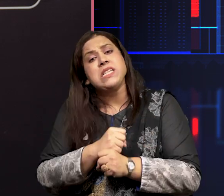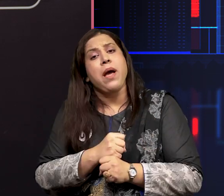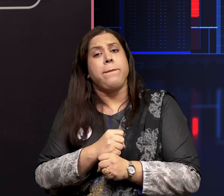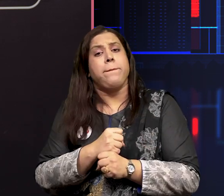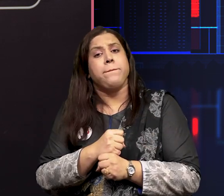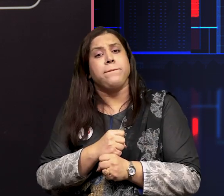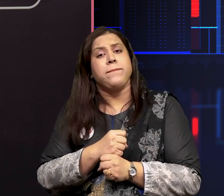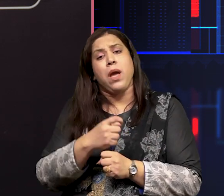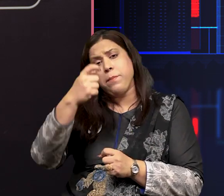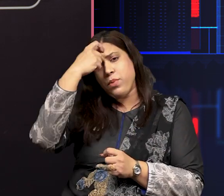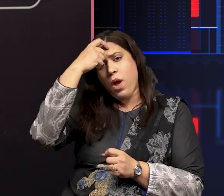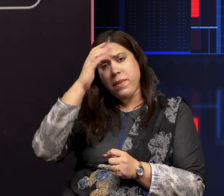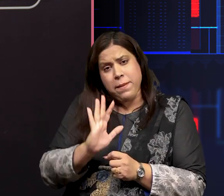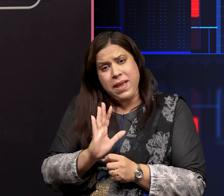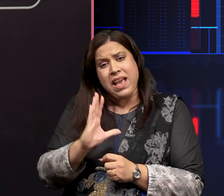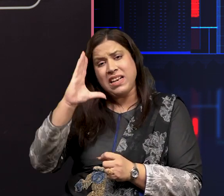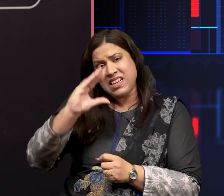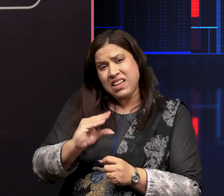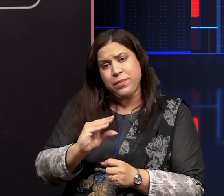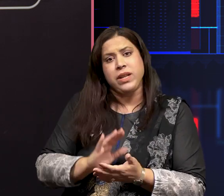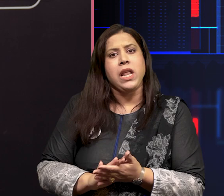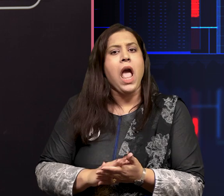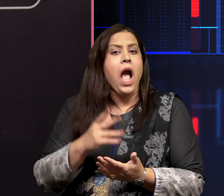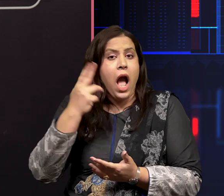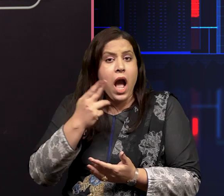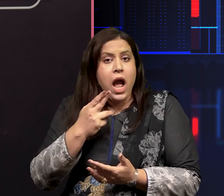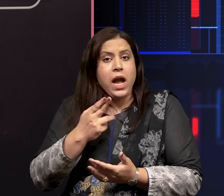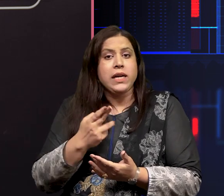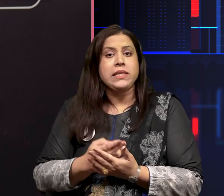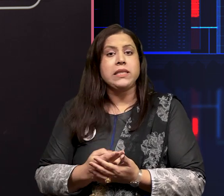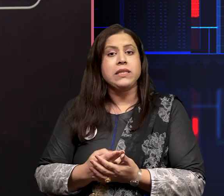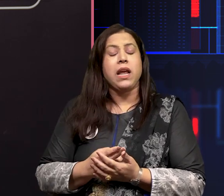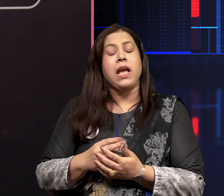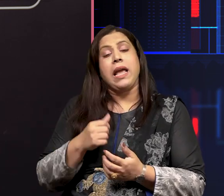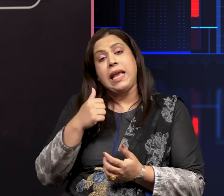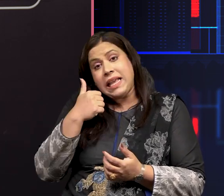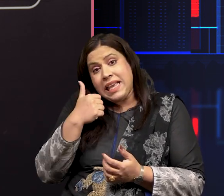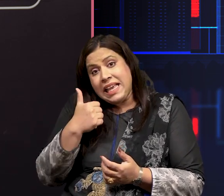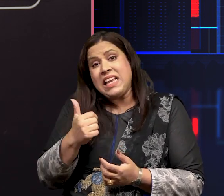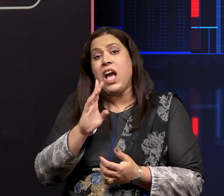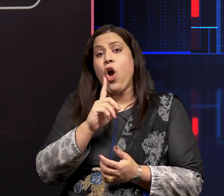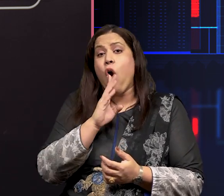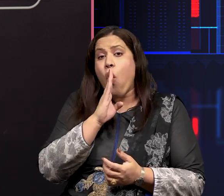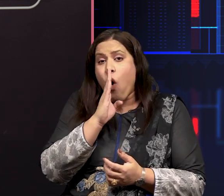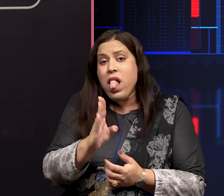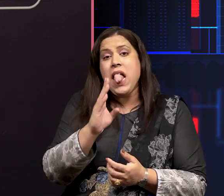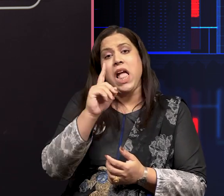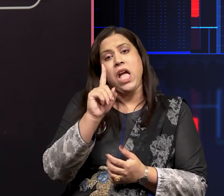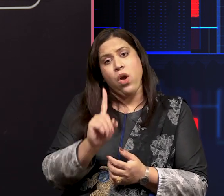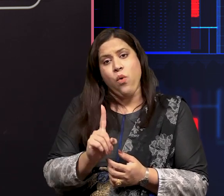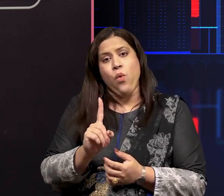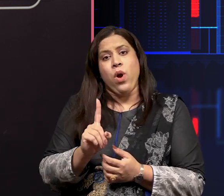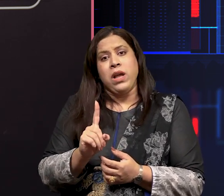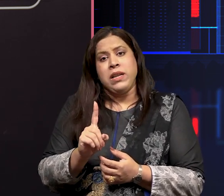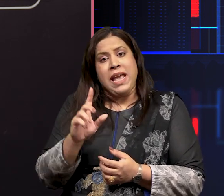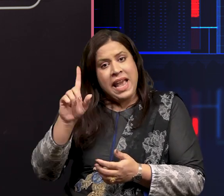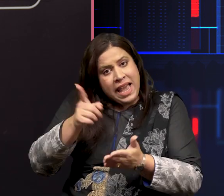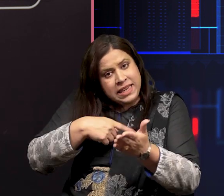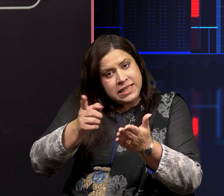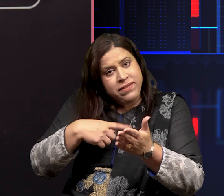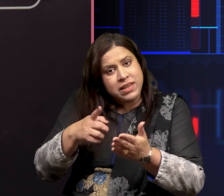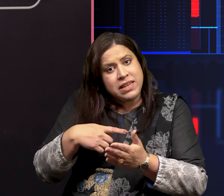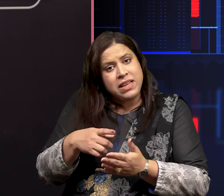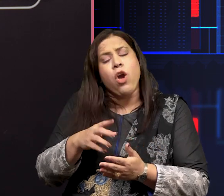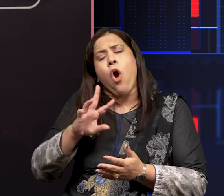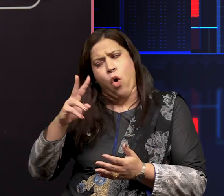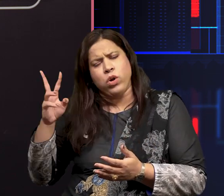क्राइसिस है। आर्ट इज़ प्रॉब्ली इज़ द ओनली एक्टिविटी, हो सकता है और भी हो,